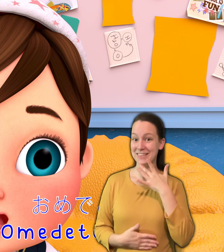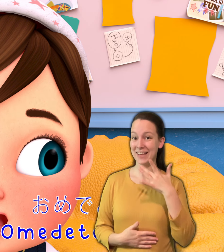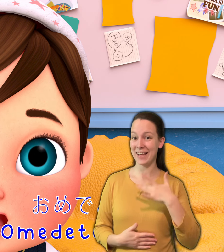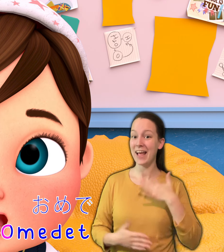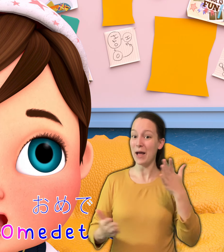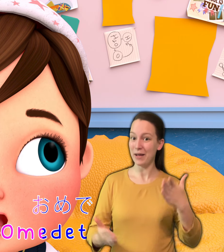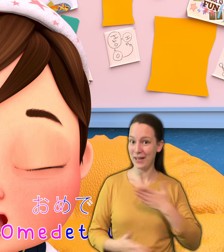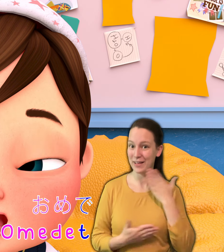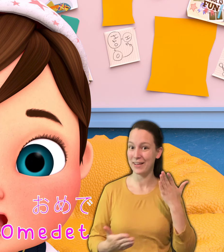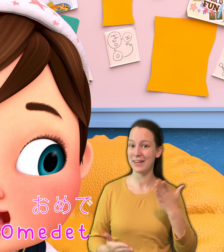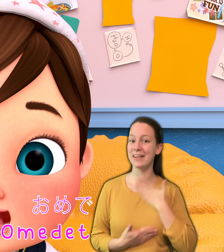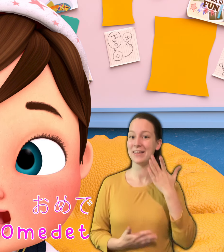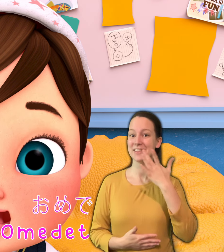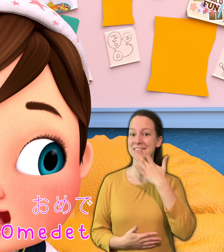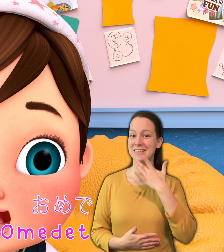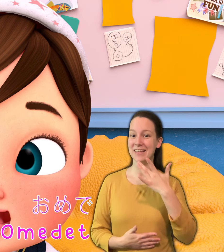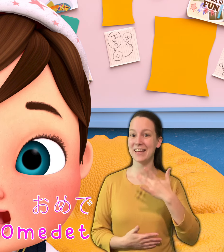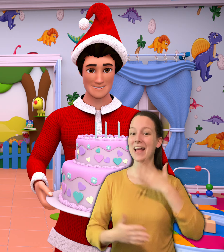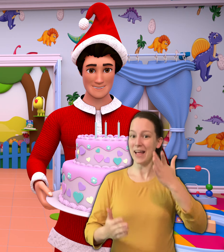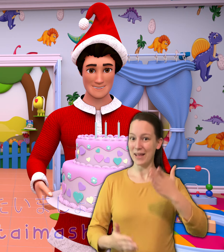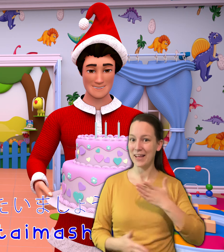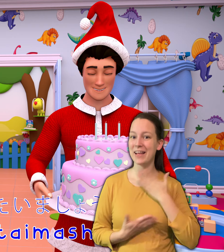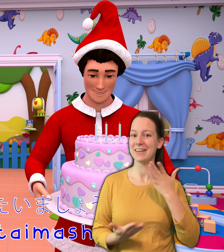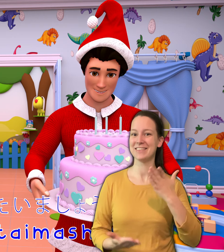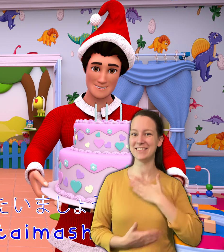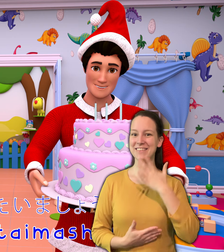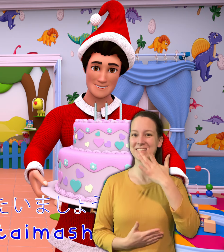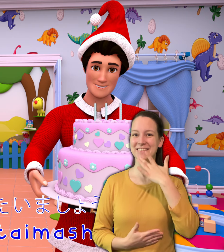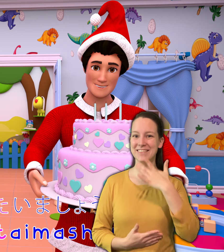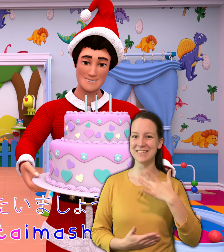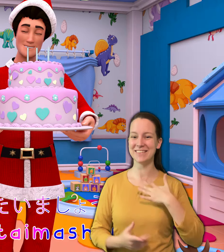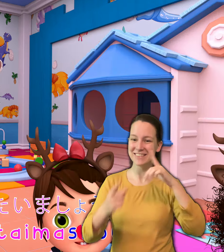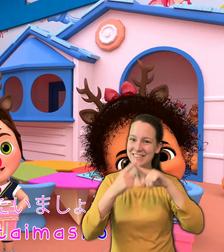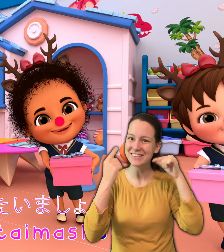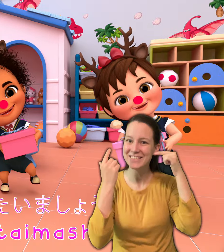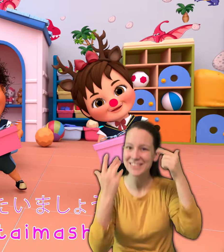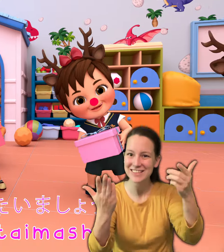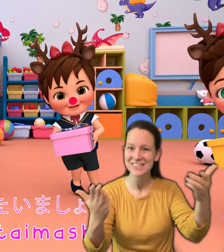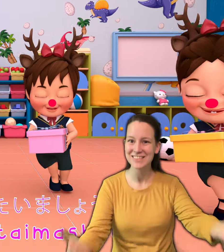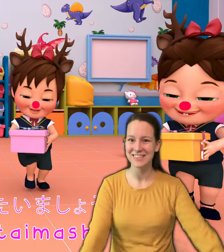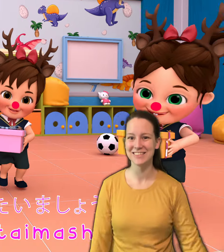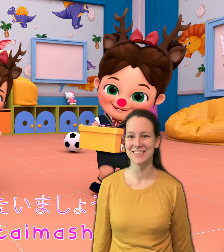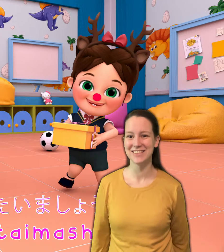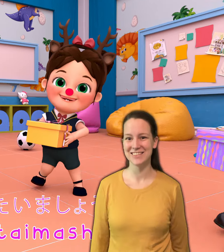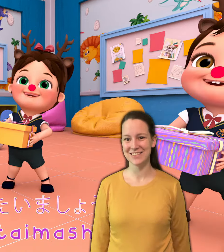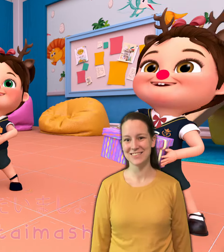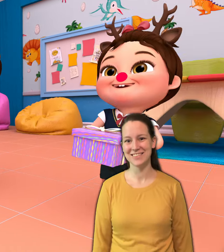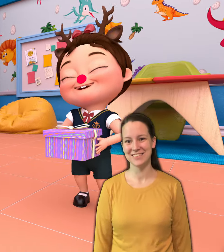誕生日おめでとう歌を歌え